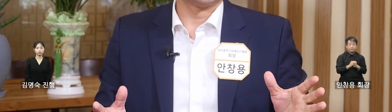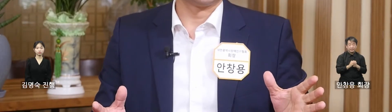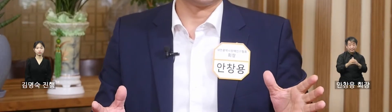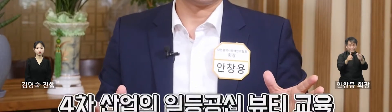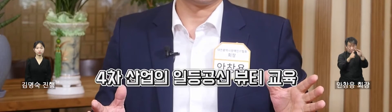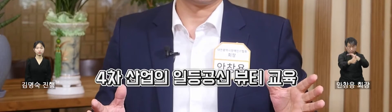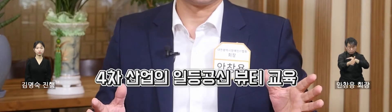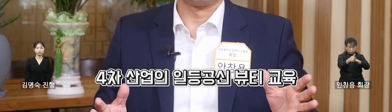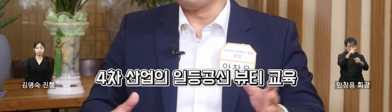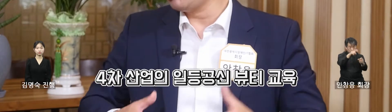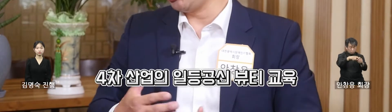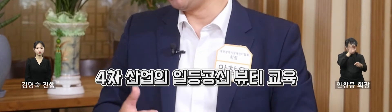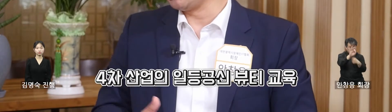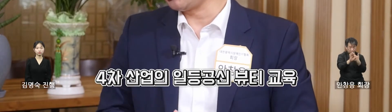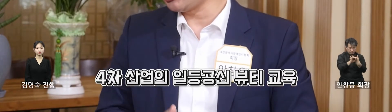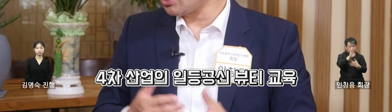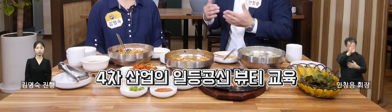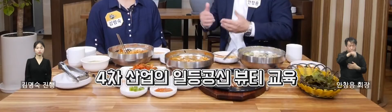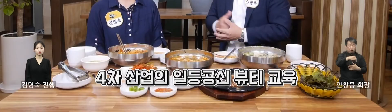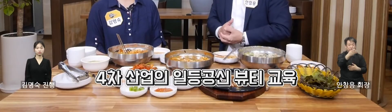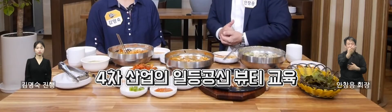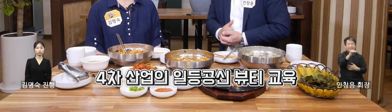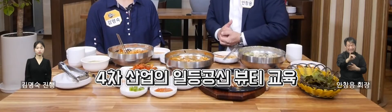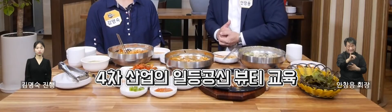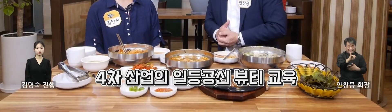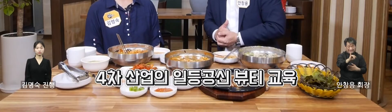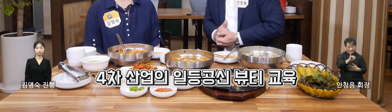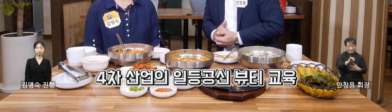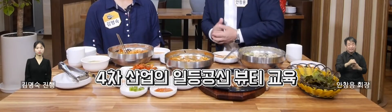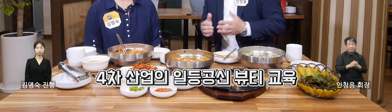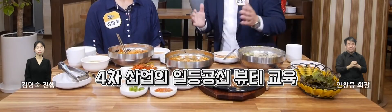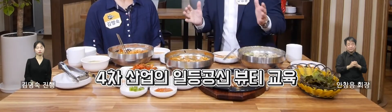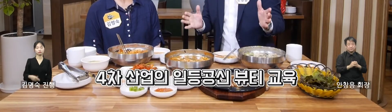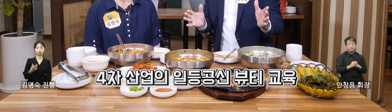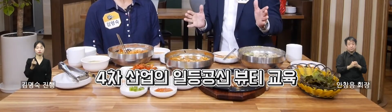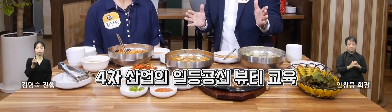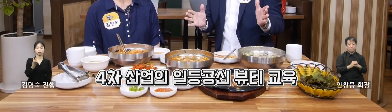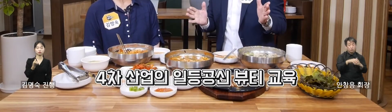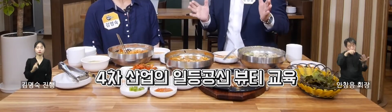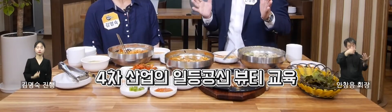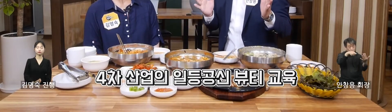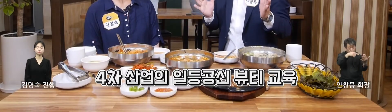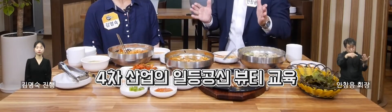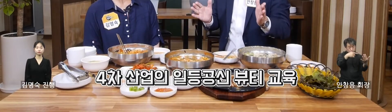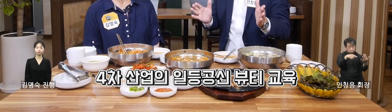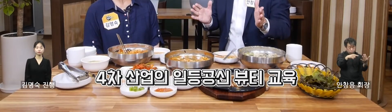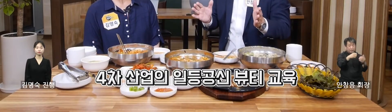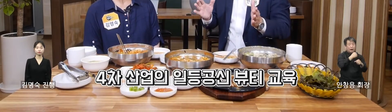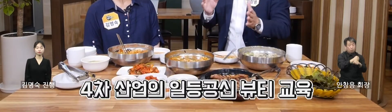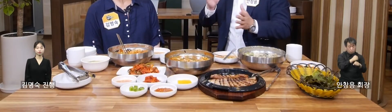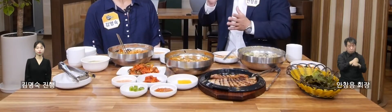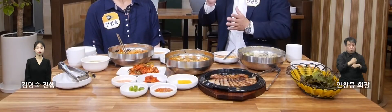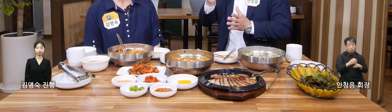대표적으로 뷰티, 4차 산업의 뷰티 알아주시죠. 네. 뷰티 교육을 하고,